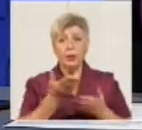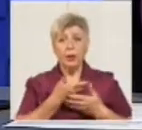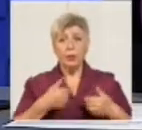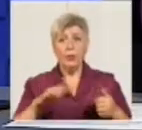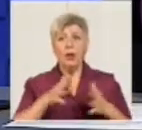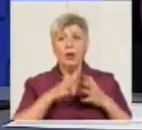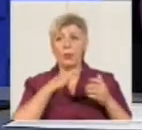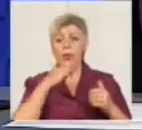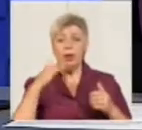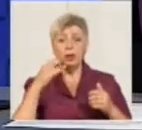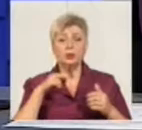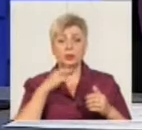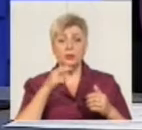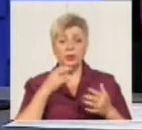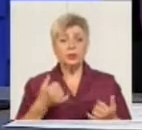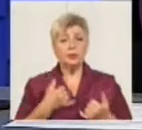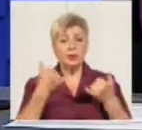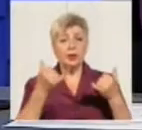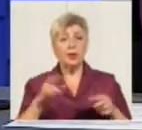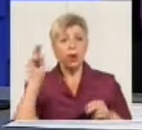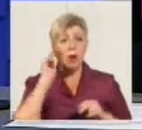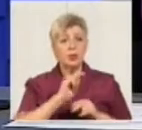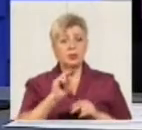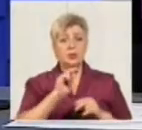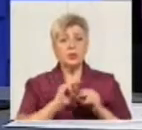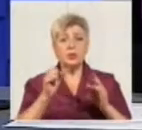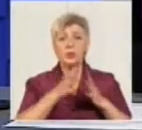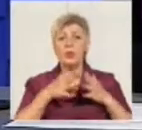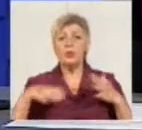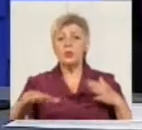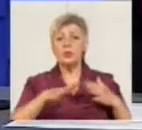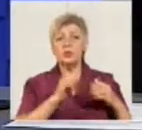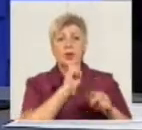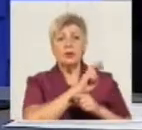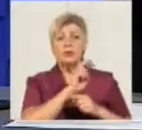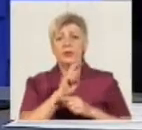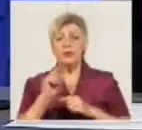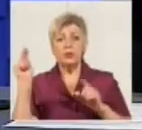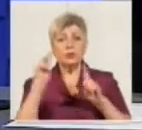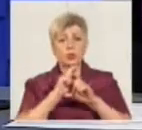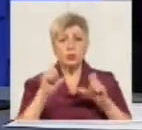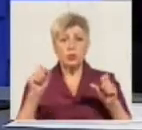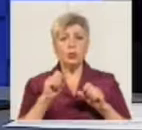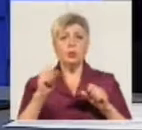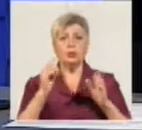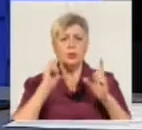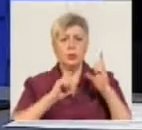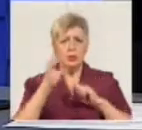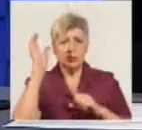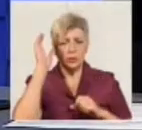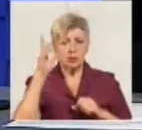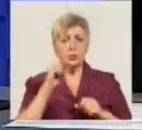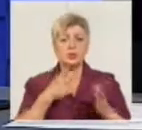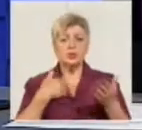приділяємо освітньому простору. Ми відвідуємо школи, ми відвідуємо вищі навчальні заклади, ми спілкуємося